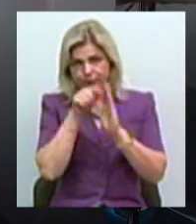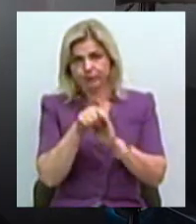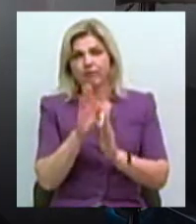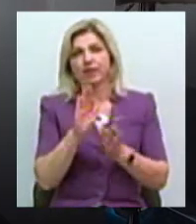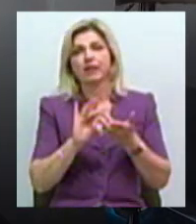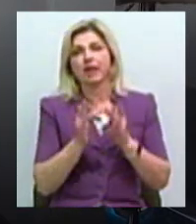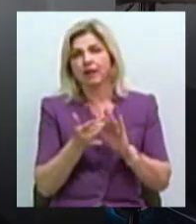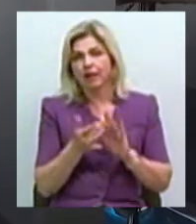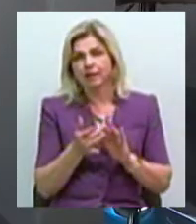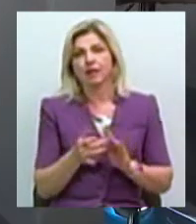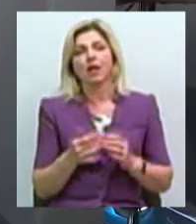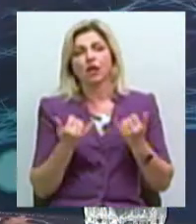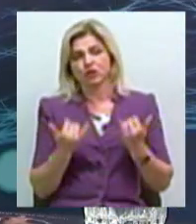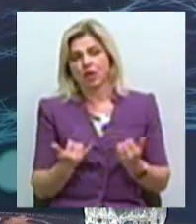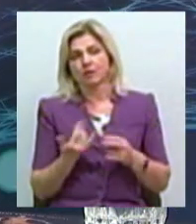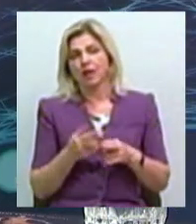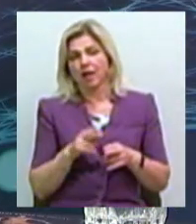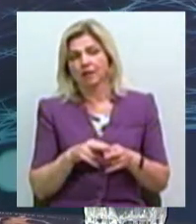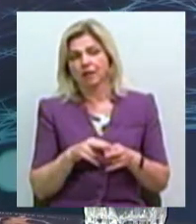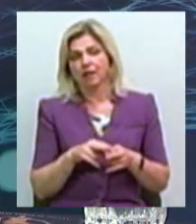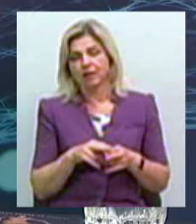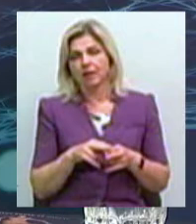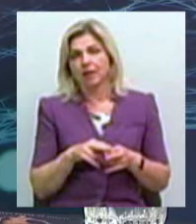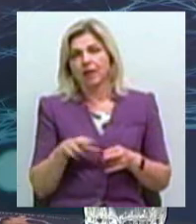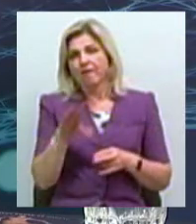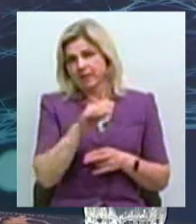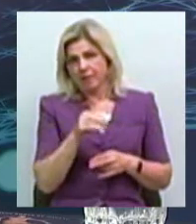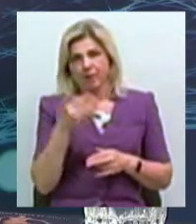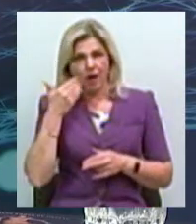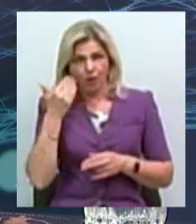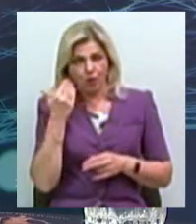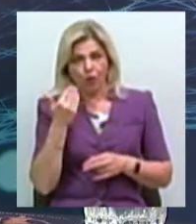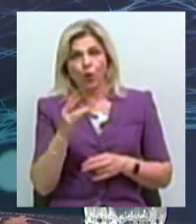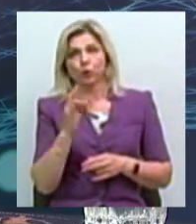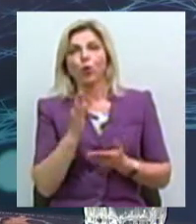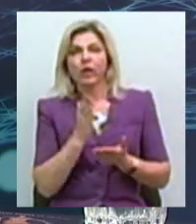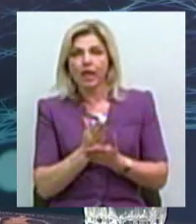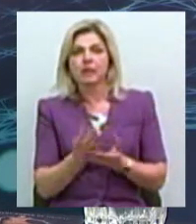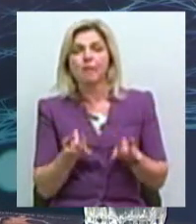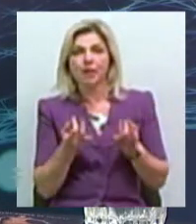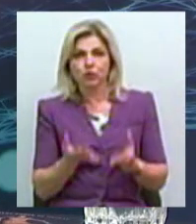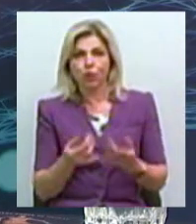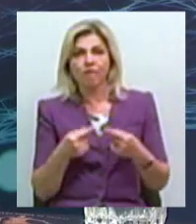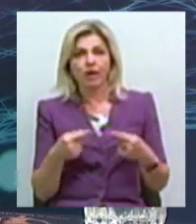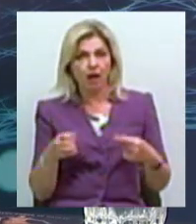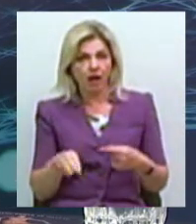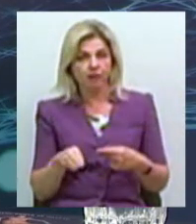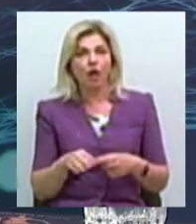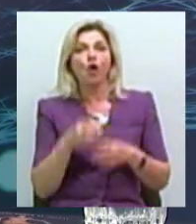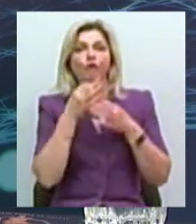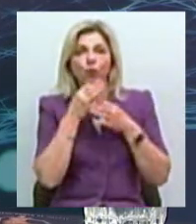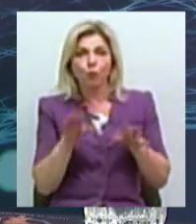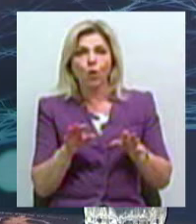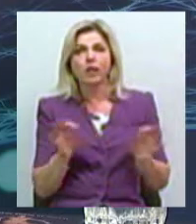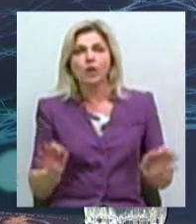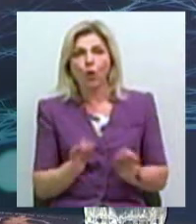что это мало для кого составляет какую-то трудность, да. Но есть еще более простой вариант. То есть в любом случае